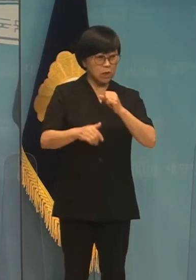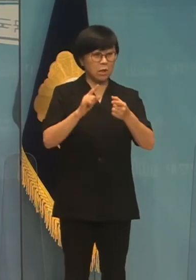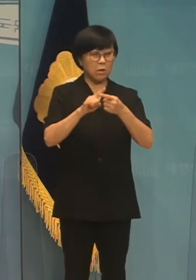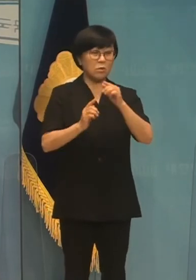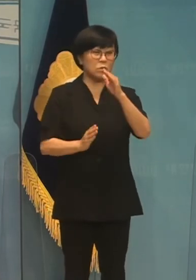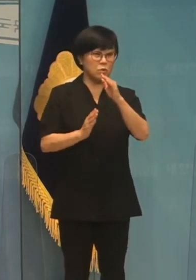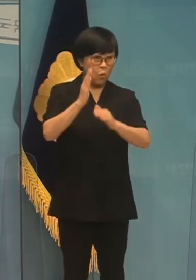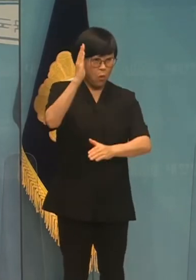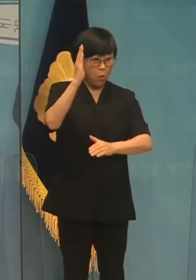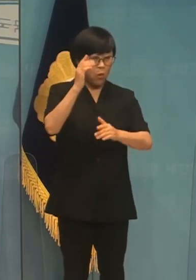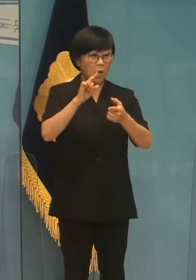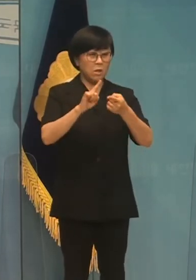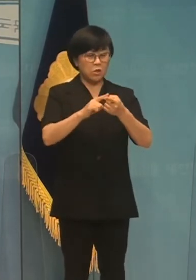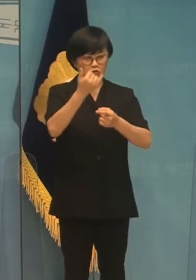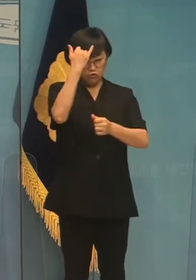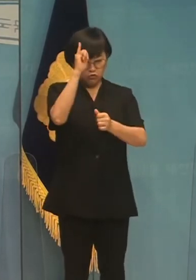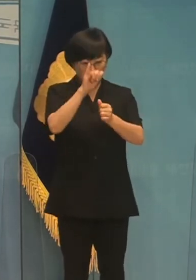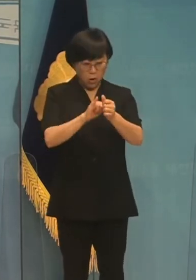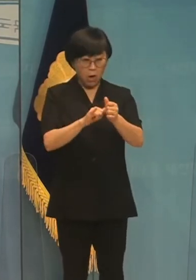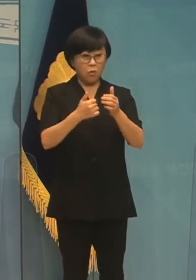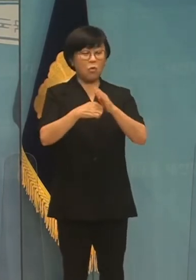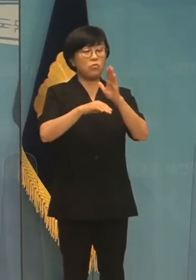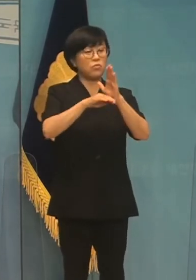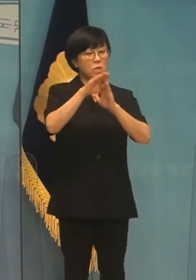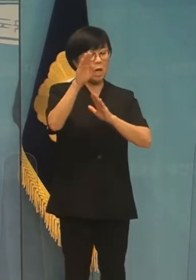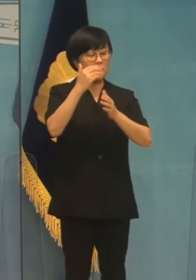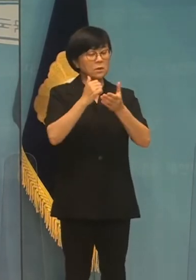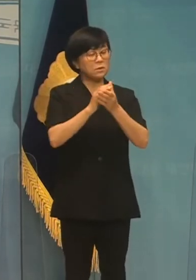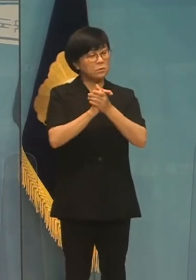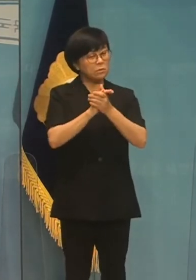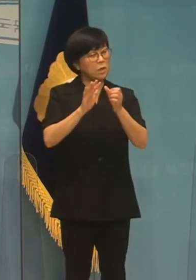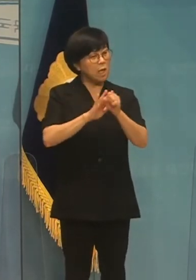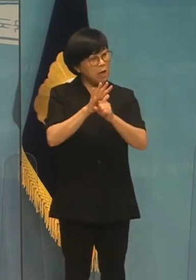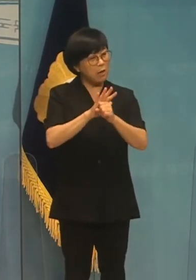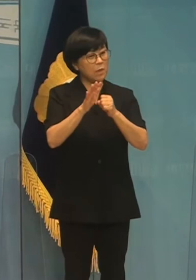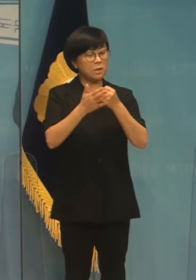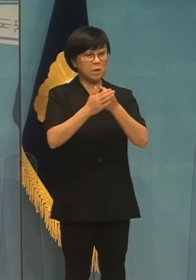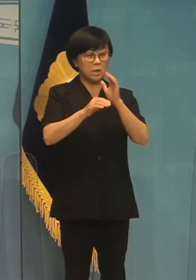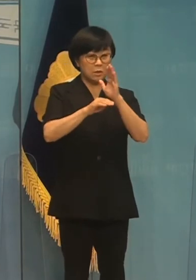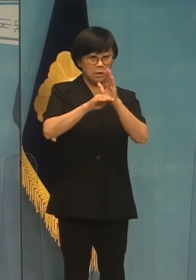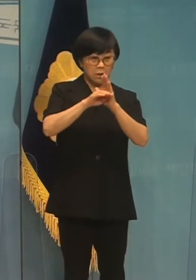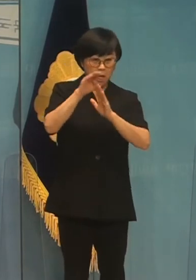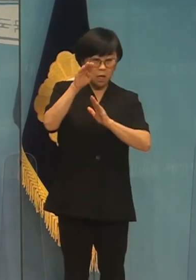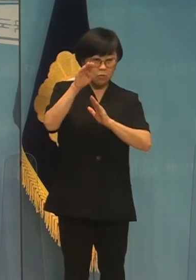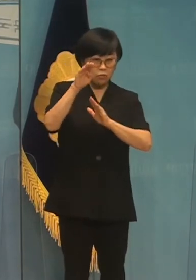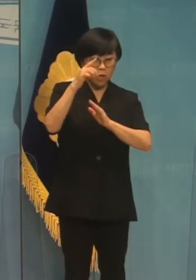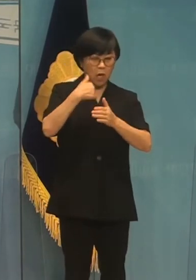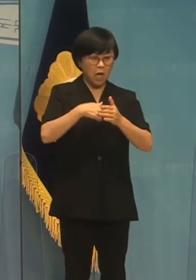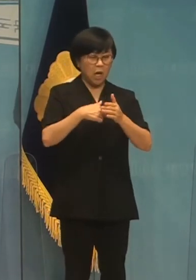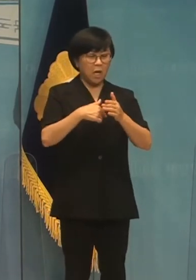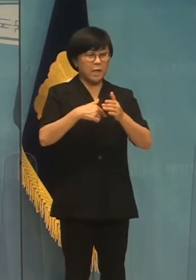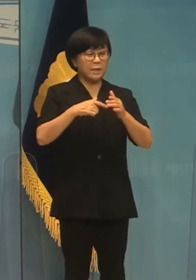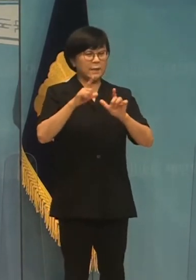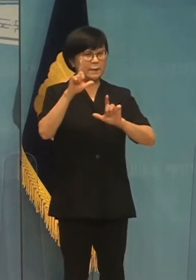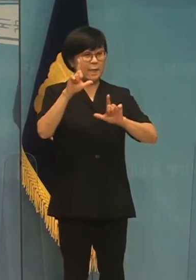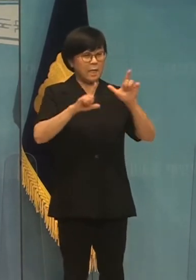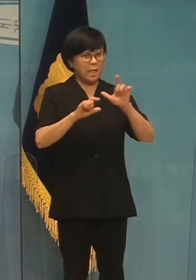넘어 충북을 하고 북한을 짝사랑하면서 대북 저자신을 취한다고